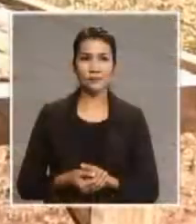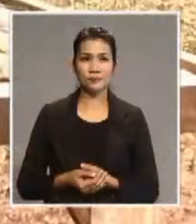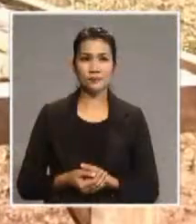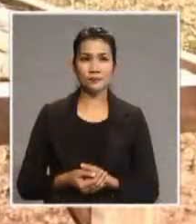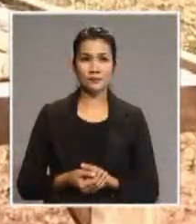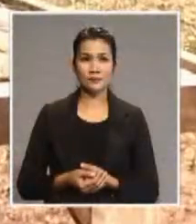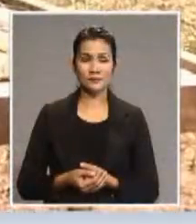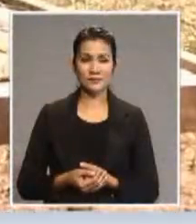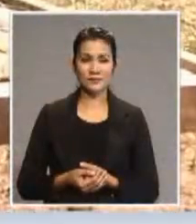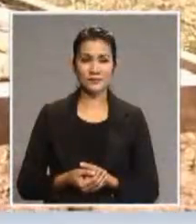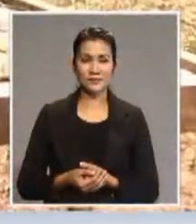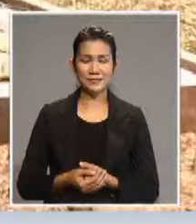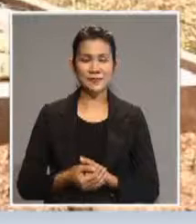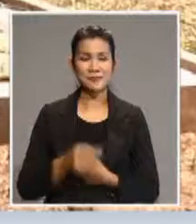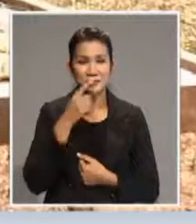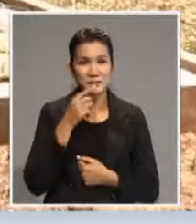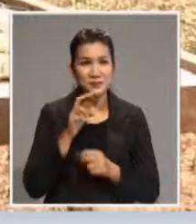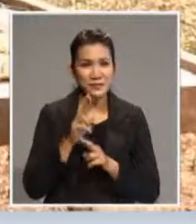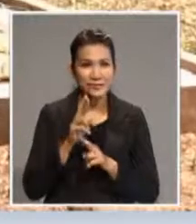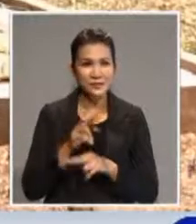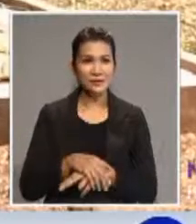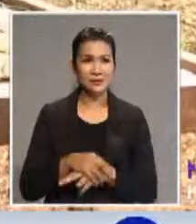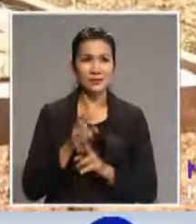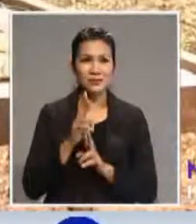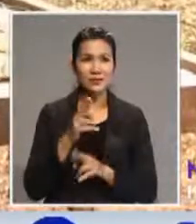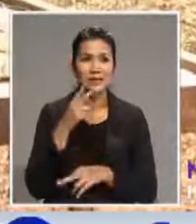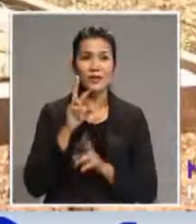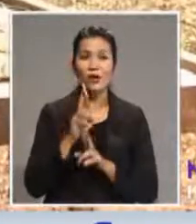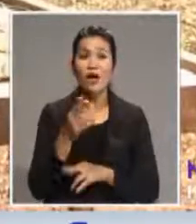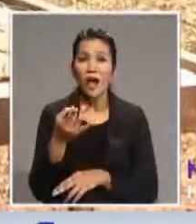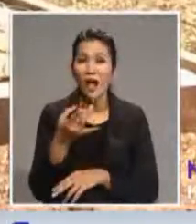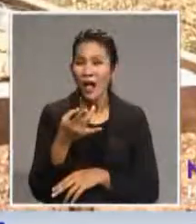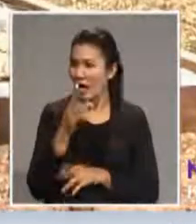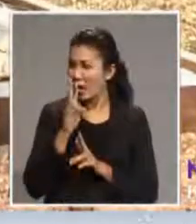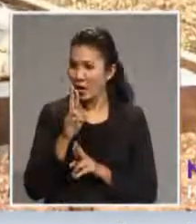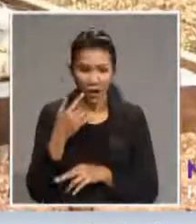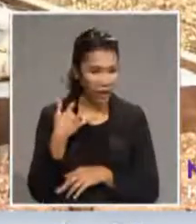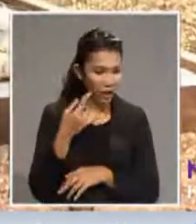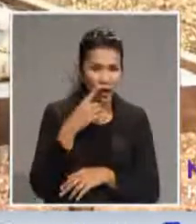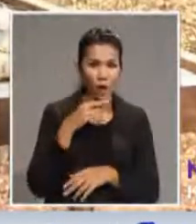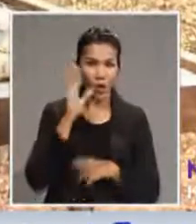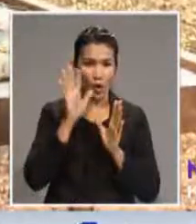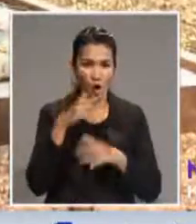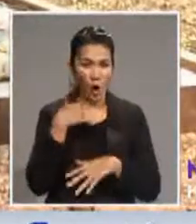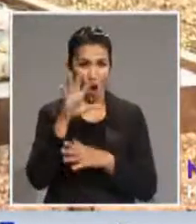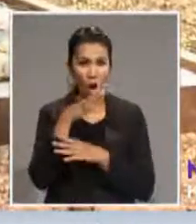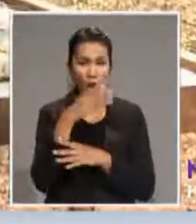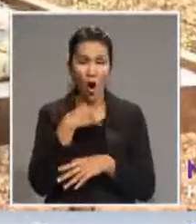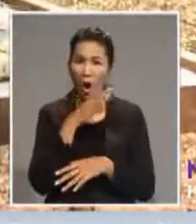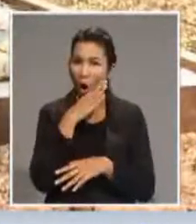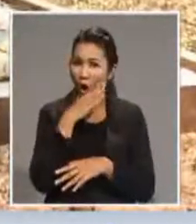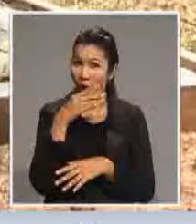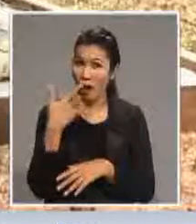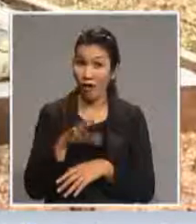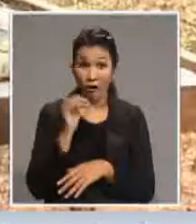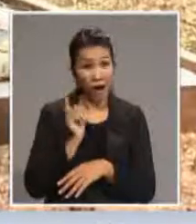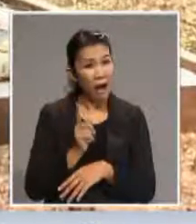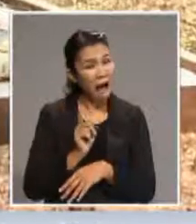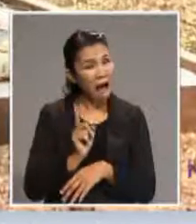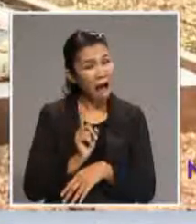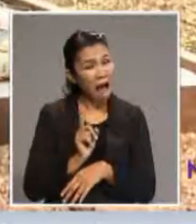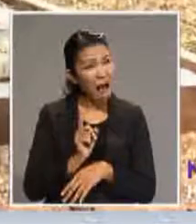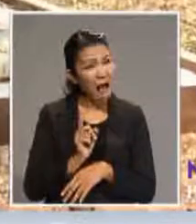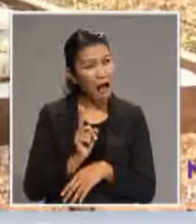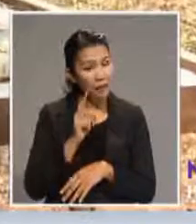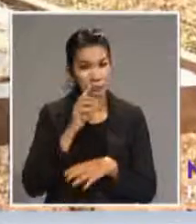นั่งระวังนะตรงนี้ระวังนะ ระวังอะไรหรอ เคยมีคนโดนหลอกมาแล้ว จริงเหรออะไรหล